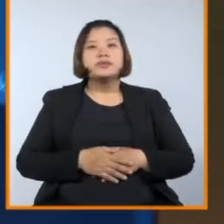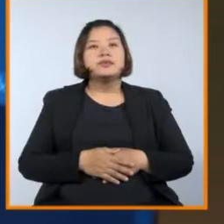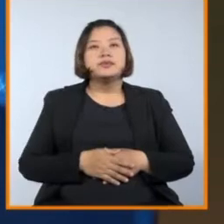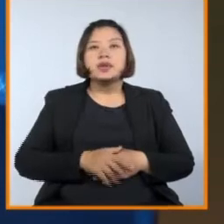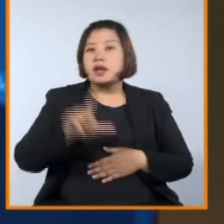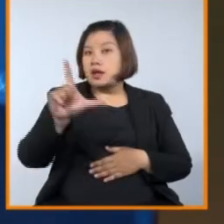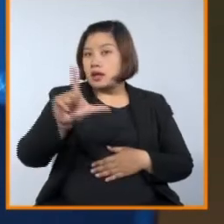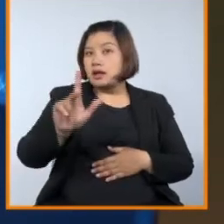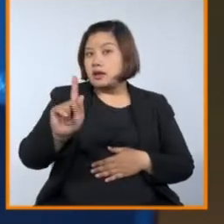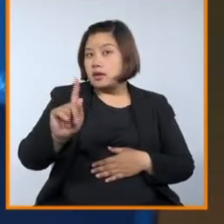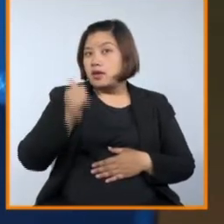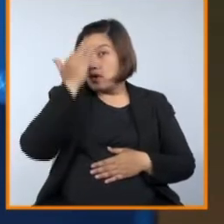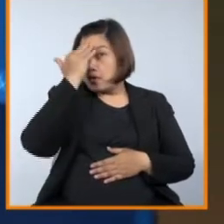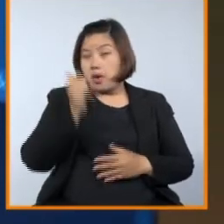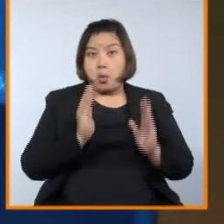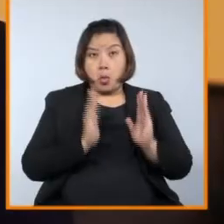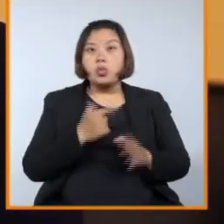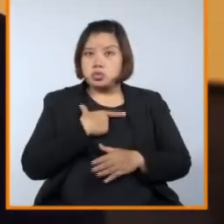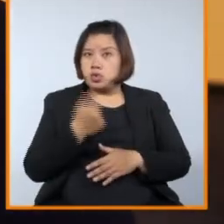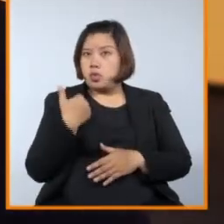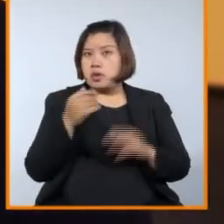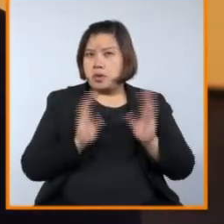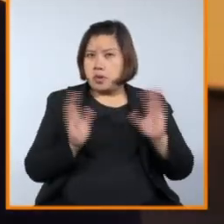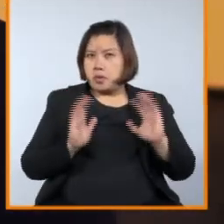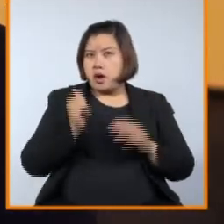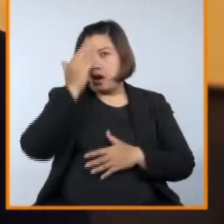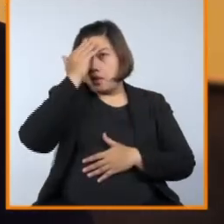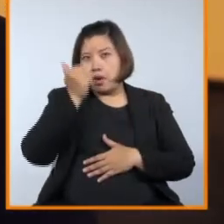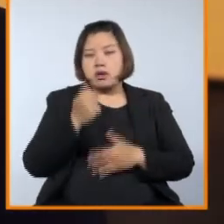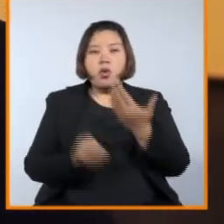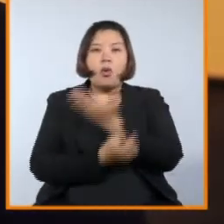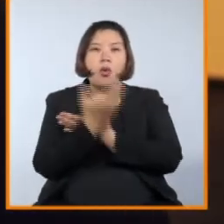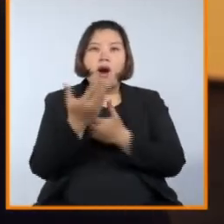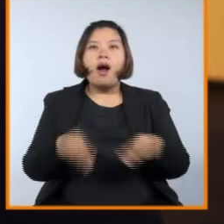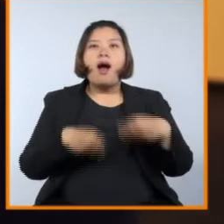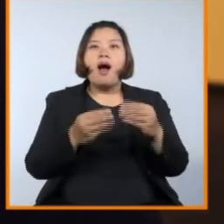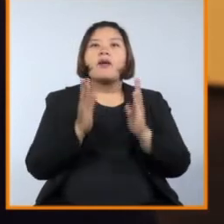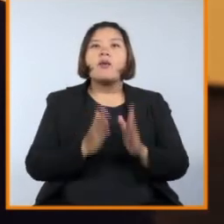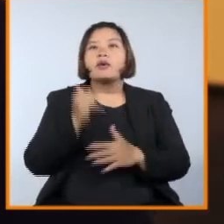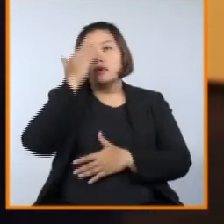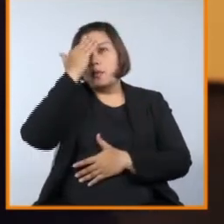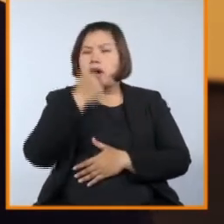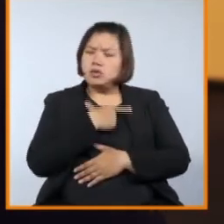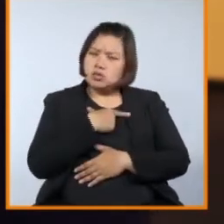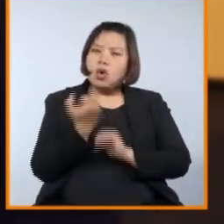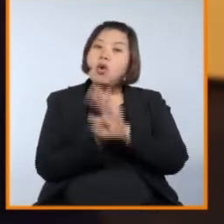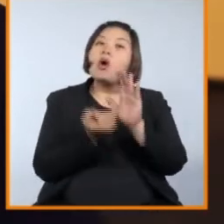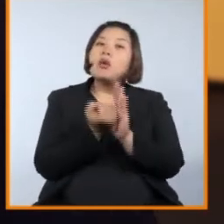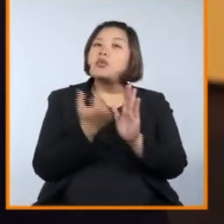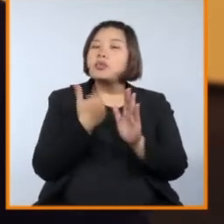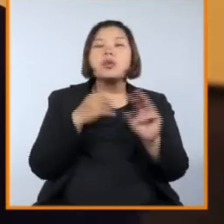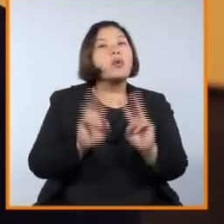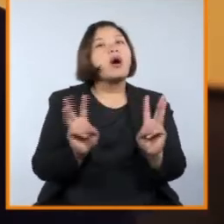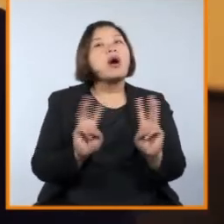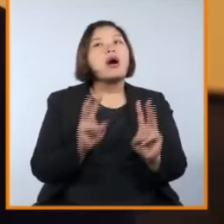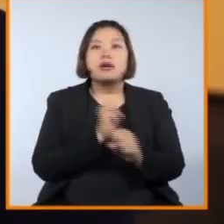าได้รับความนิยมนะคะเพราะว่าเป็นตลาดที่เปิดโอกาสให้คนที่ชอบวาดรูปเหมือนที่ว่าเหมือนหลายๆค